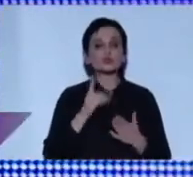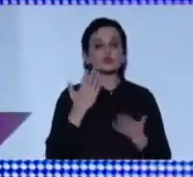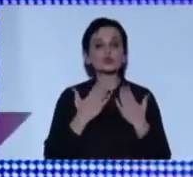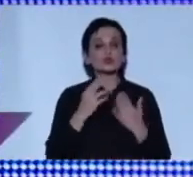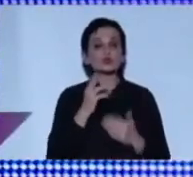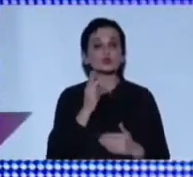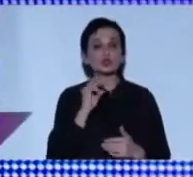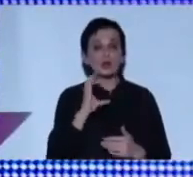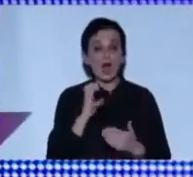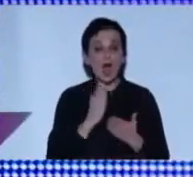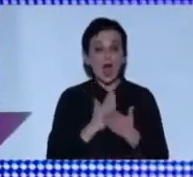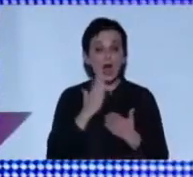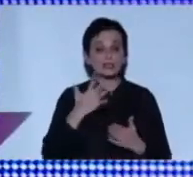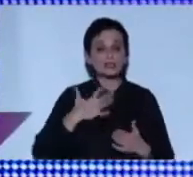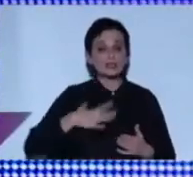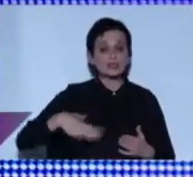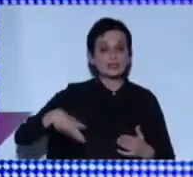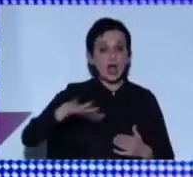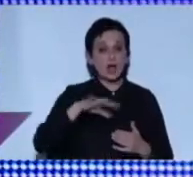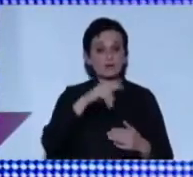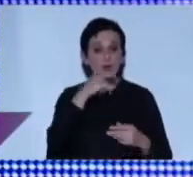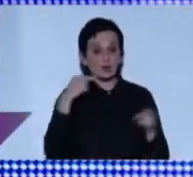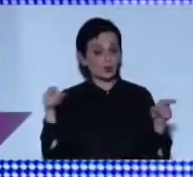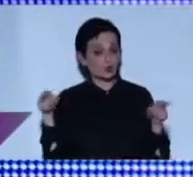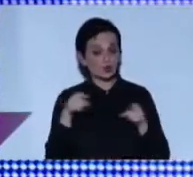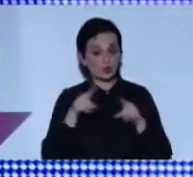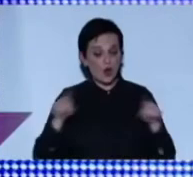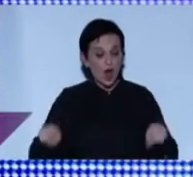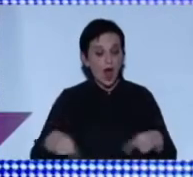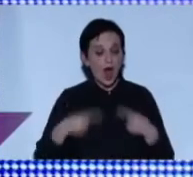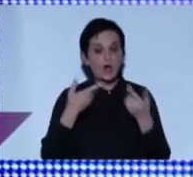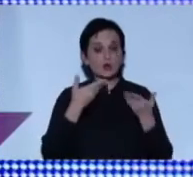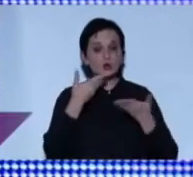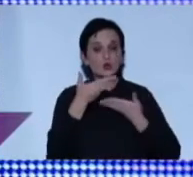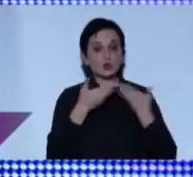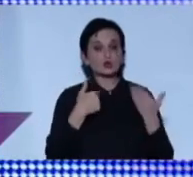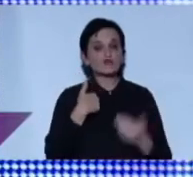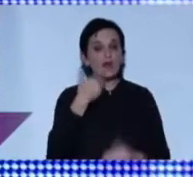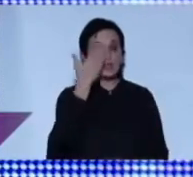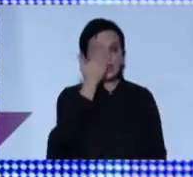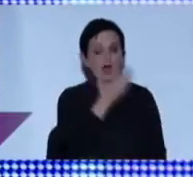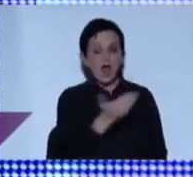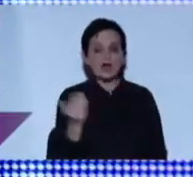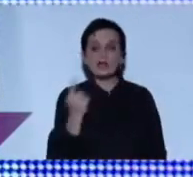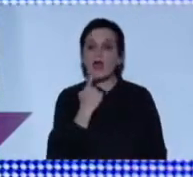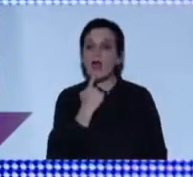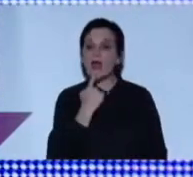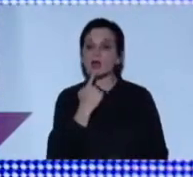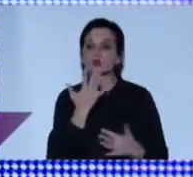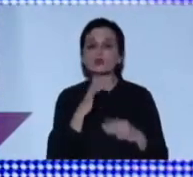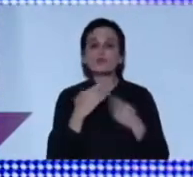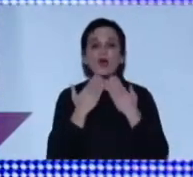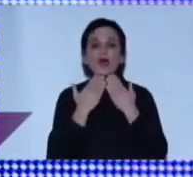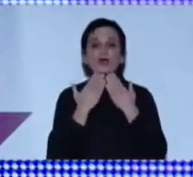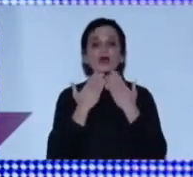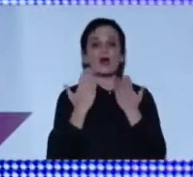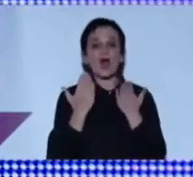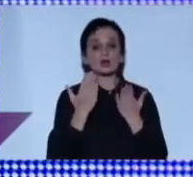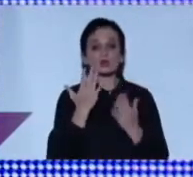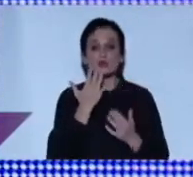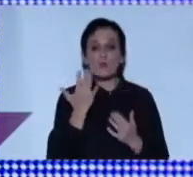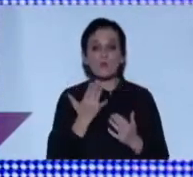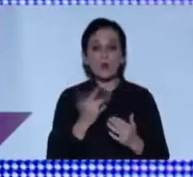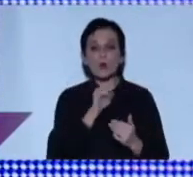შორის აღდგეს ურთიერთობა და გწერთ ამას ადამიანების ხალხის ენაზე, იმიტომ რომ ამოვიდა ყელში, რასაც პოლიტიკოსები